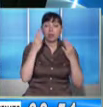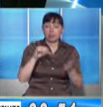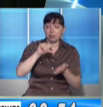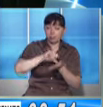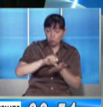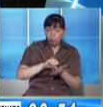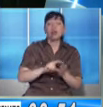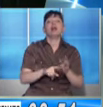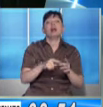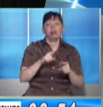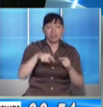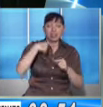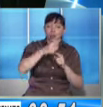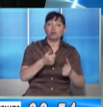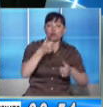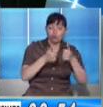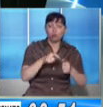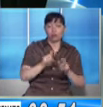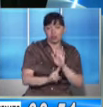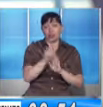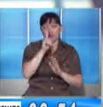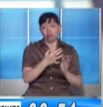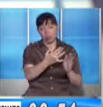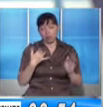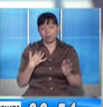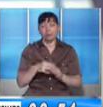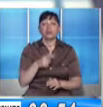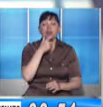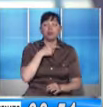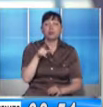răspuns ultimul va primi următoarea întrebare. Doamna